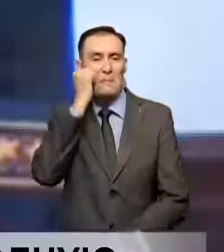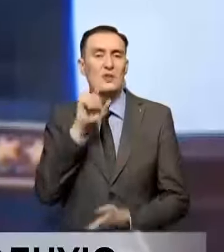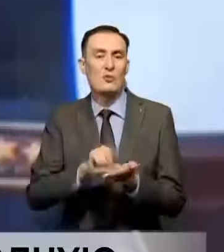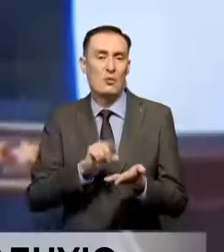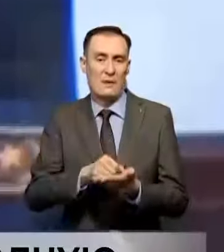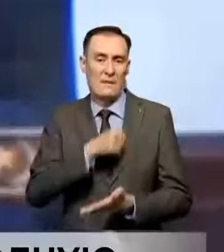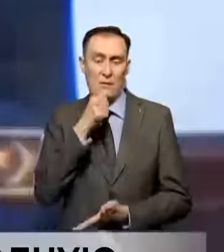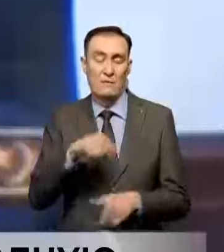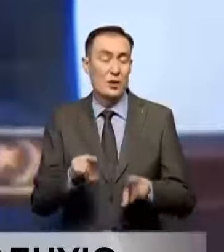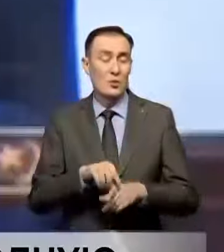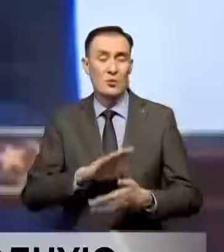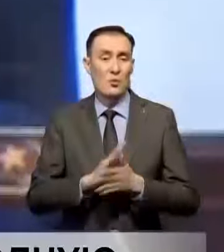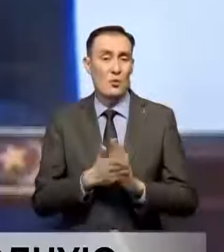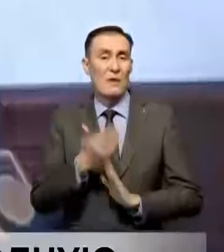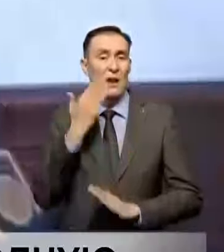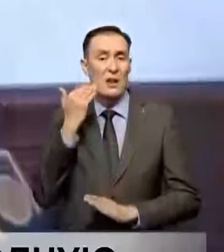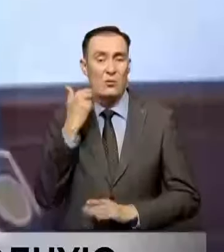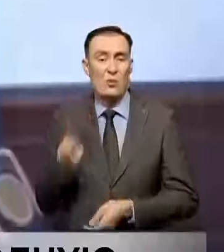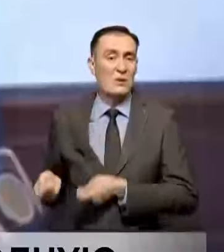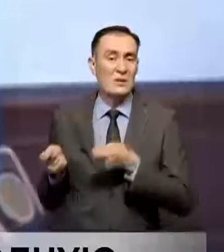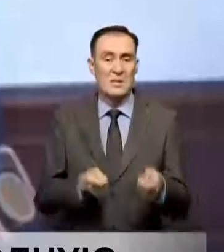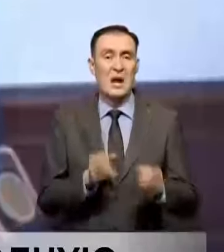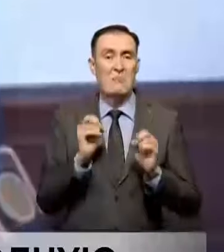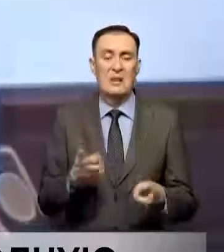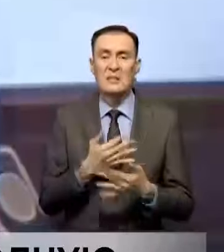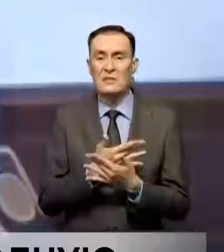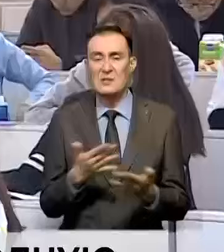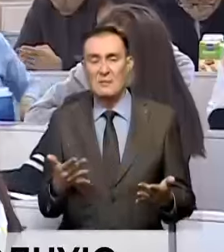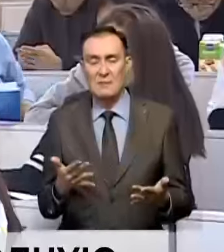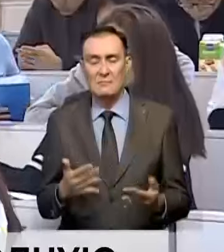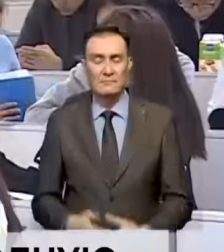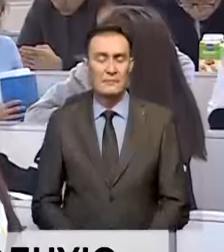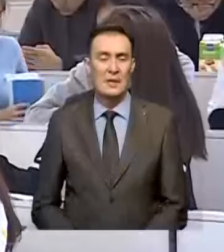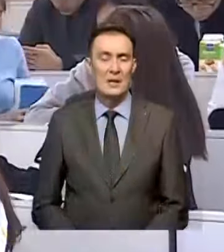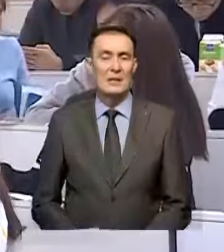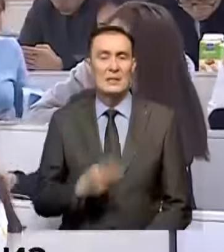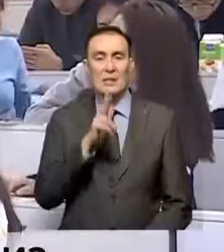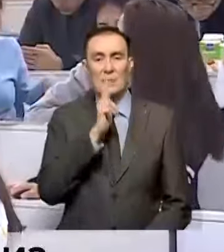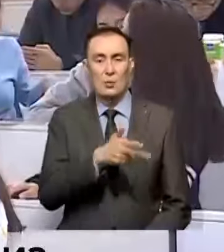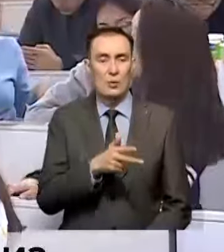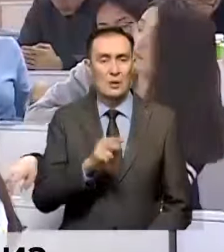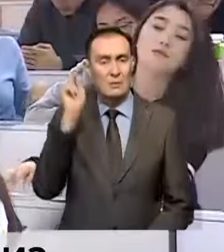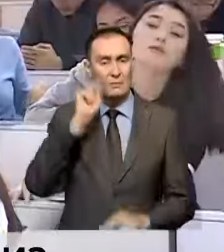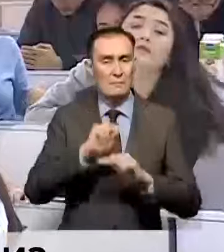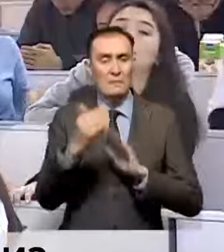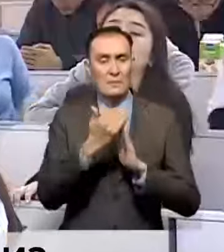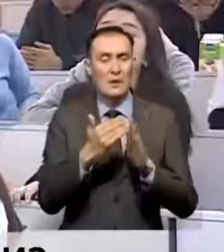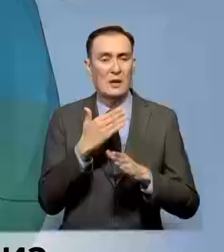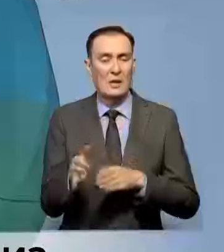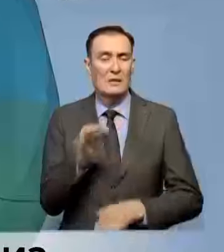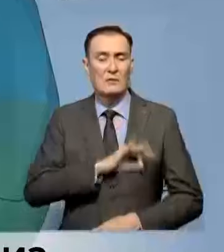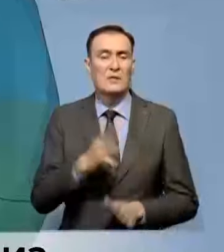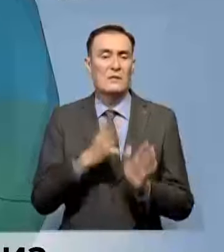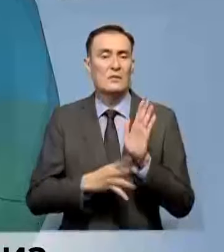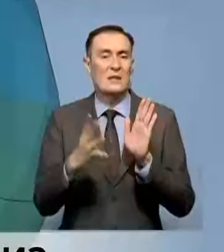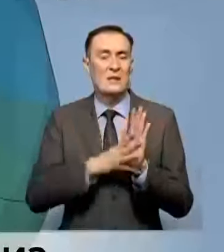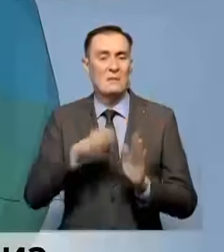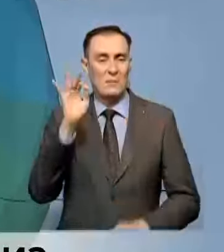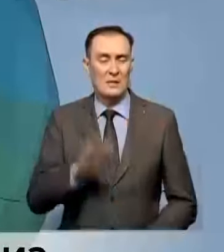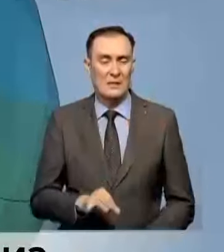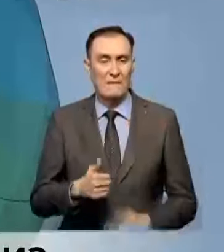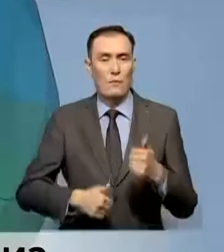возраста. В таких условиях легко пронести в школу опасные вещества и предметы. Впервые за 3 года государственный образовательный грант освоен на